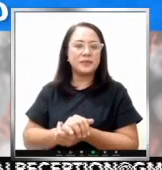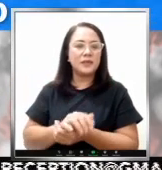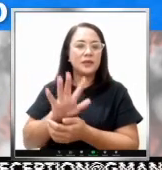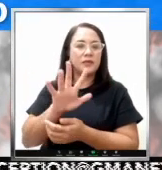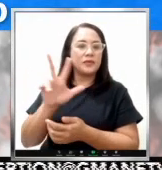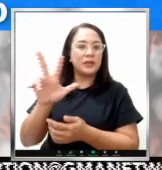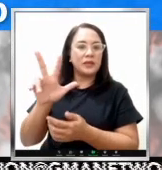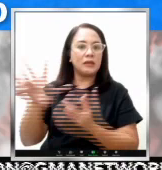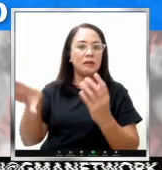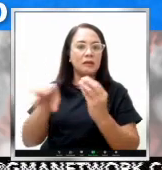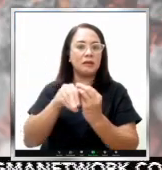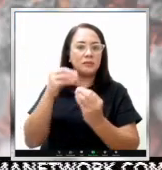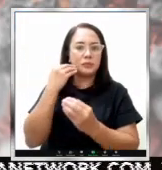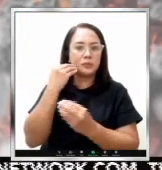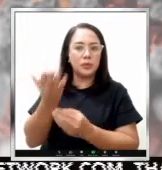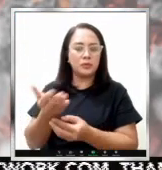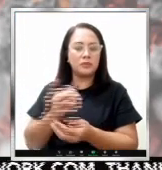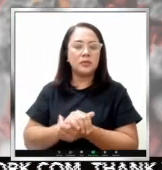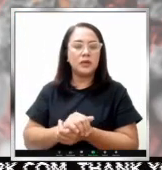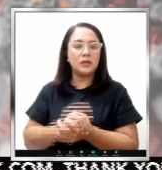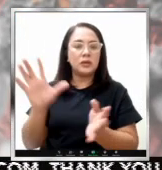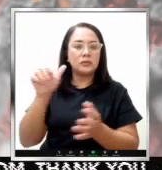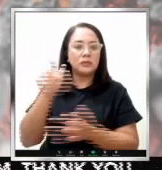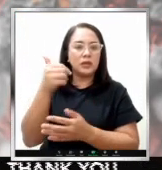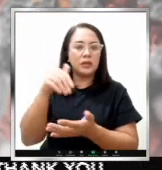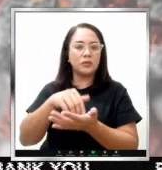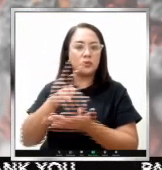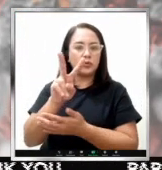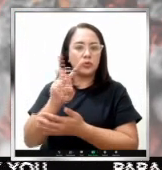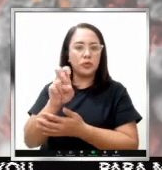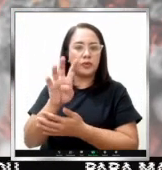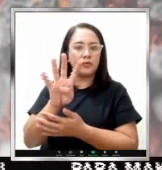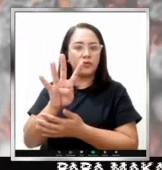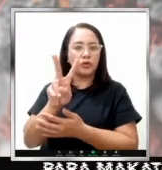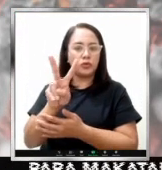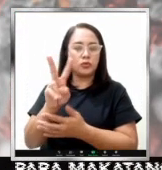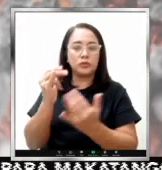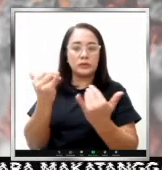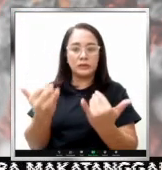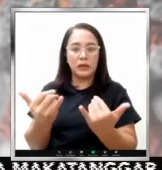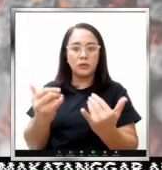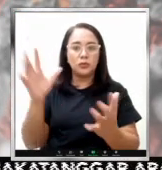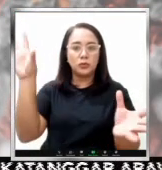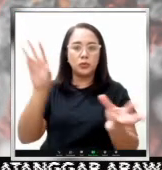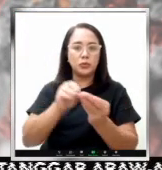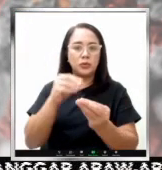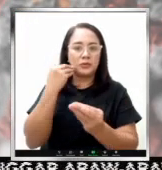mga nasawi, kaya 10,242 na ang total deaths.